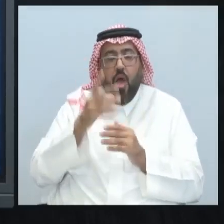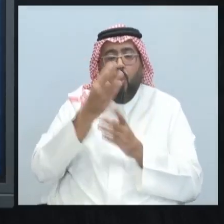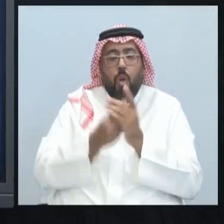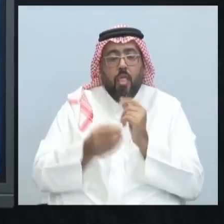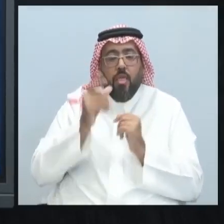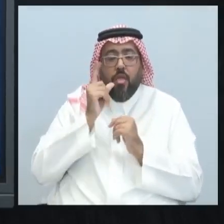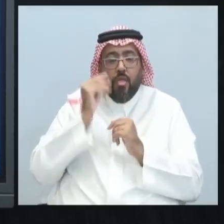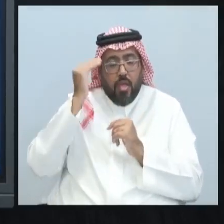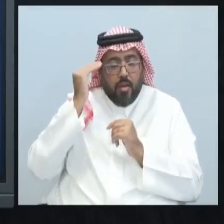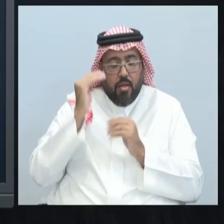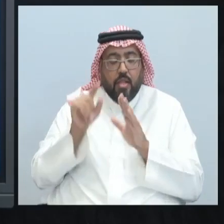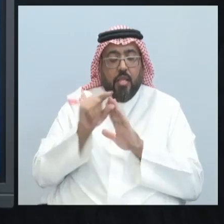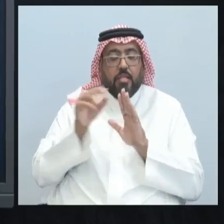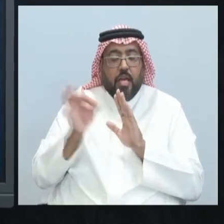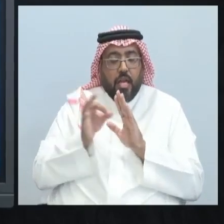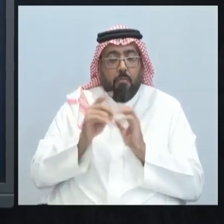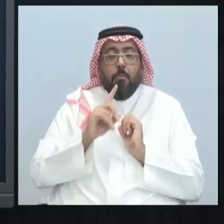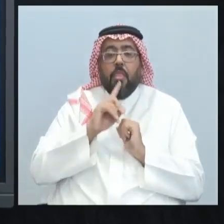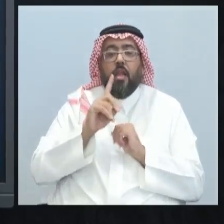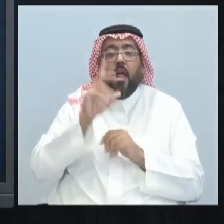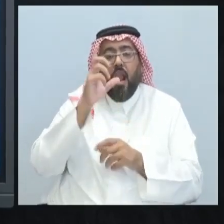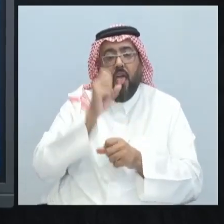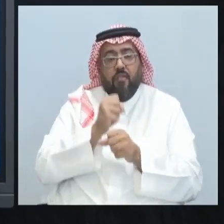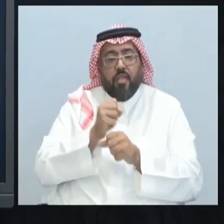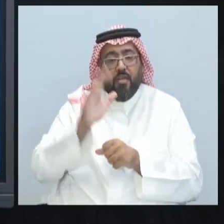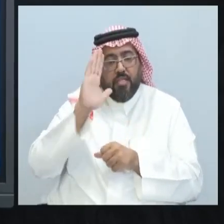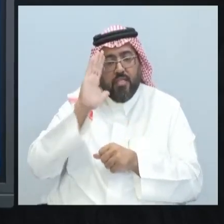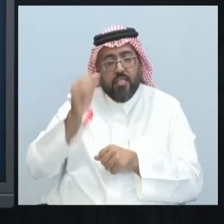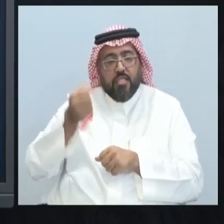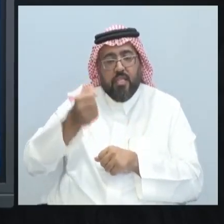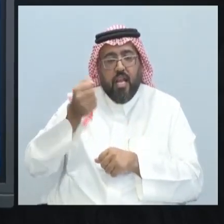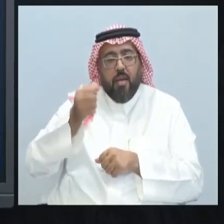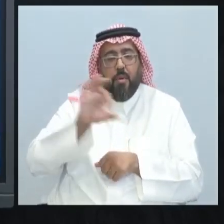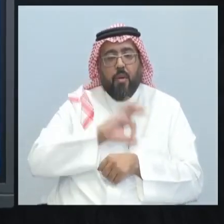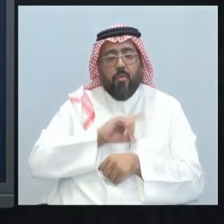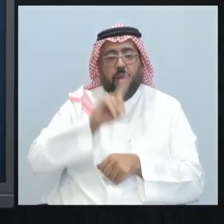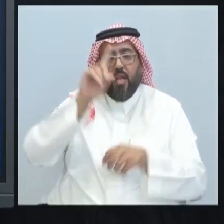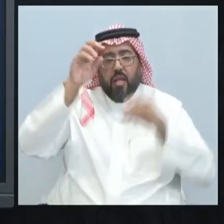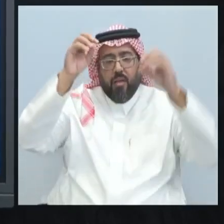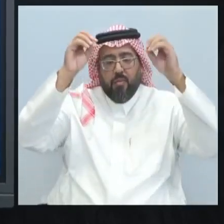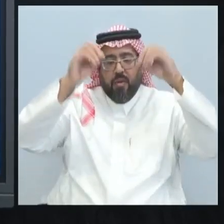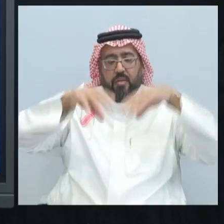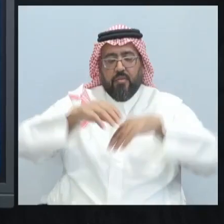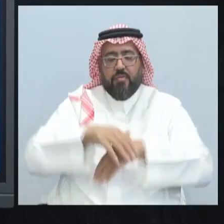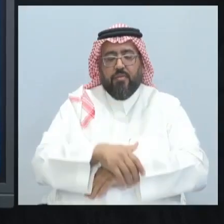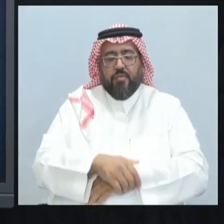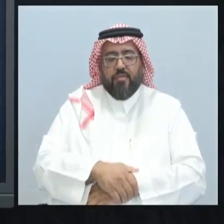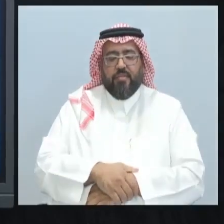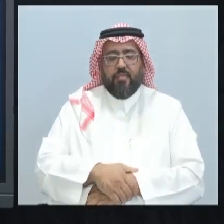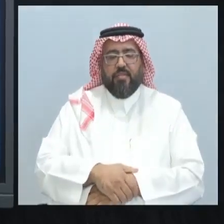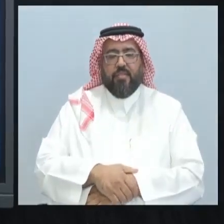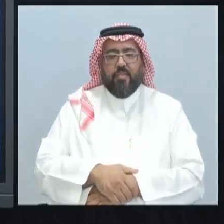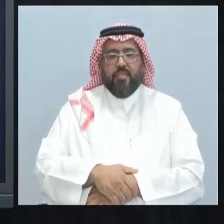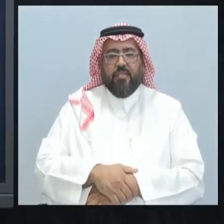وبناتي في درس اخر قريب والى ذلكم الحين دمتم في حفظ الله ورعايته السلام